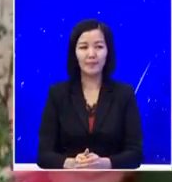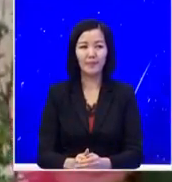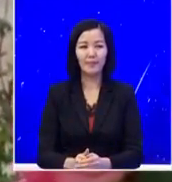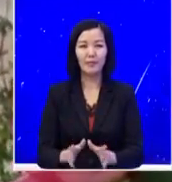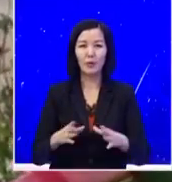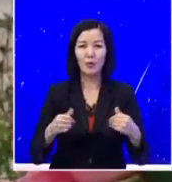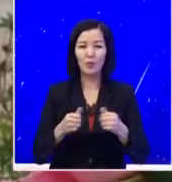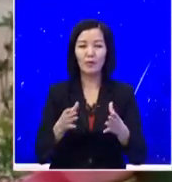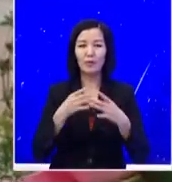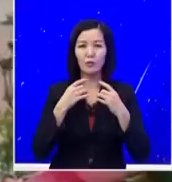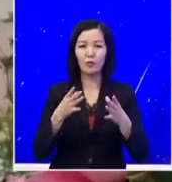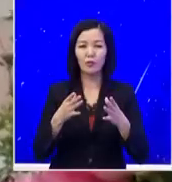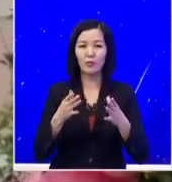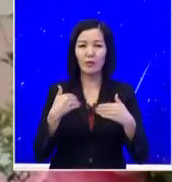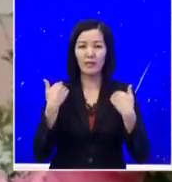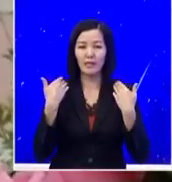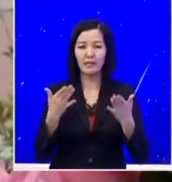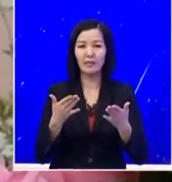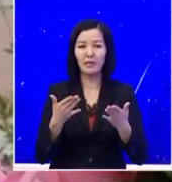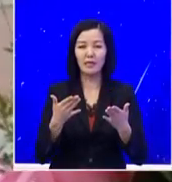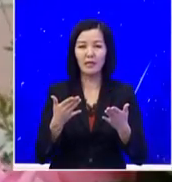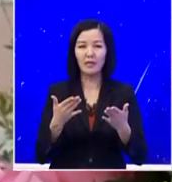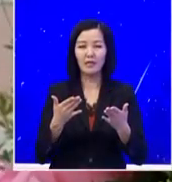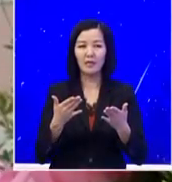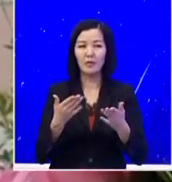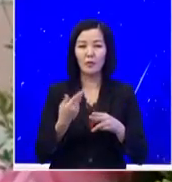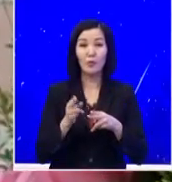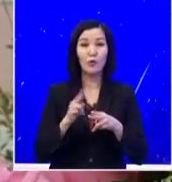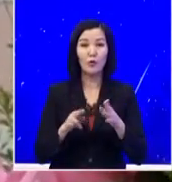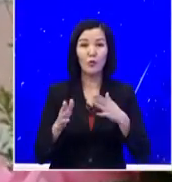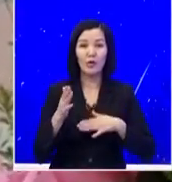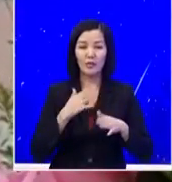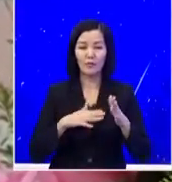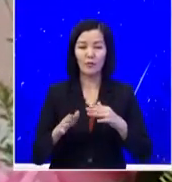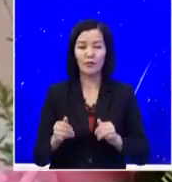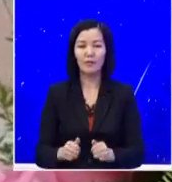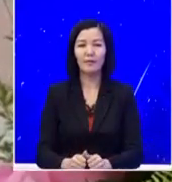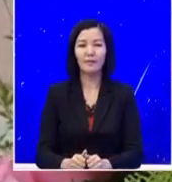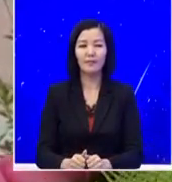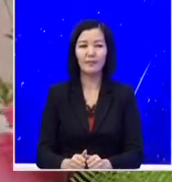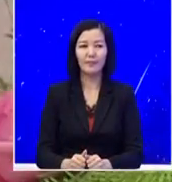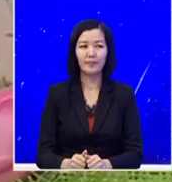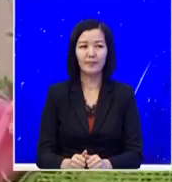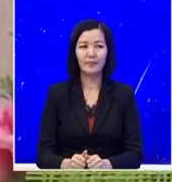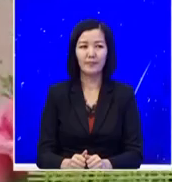Отбасы күні мерекесіне ұстаз келгенінде де бір жағынан шаттыққа бөленіп тұр.